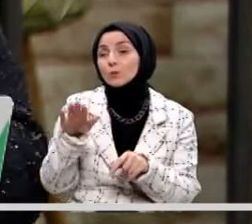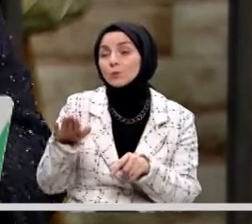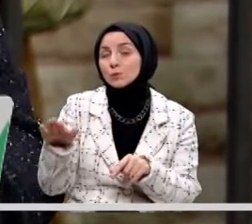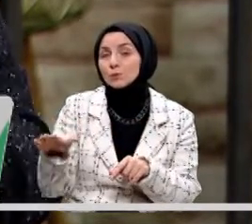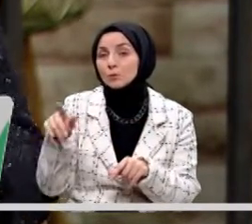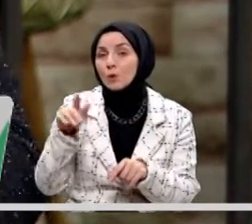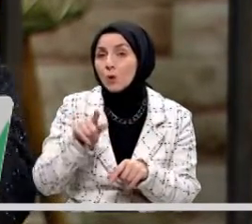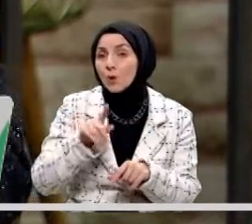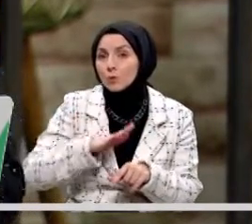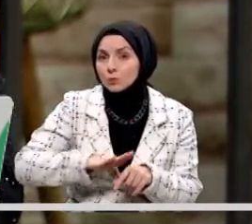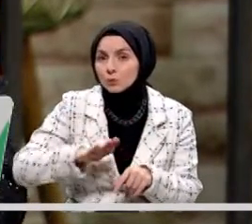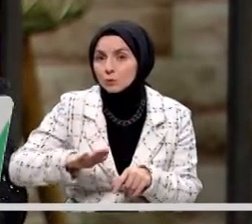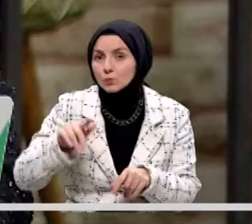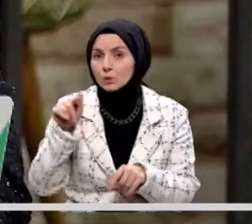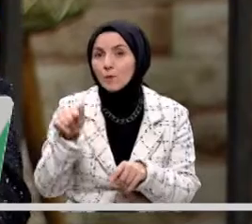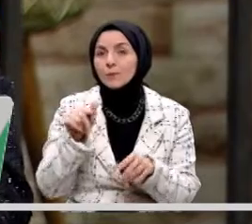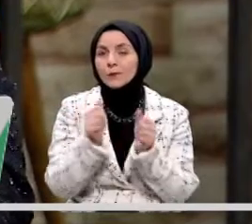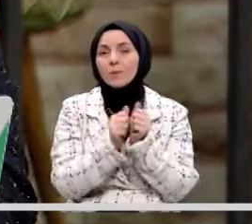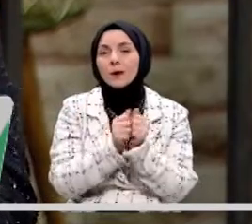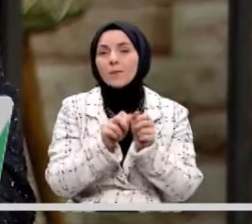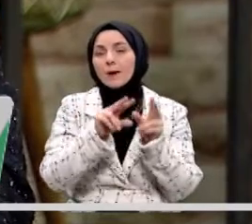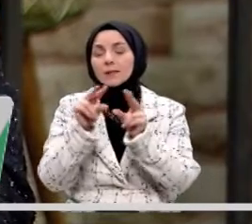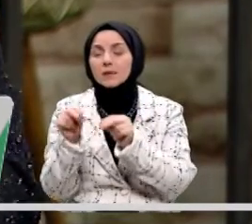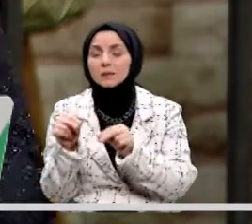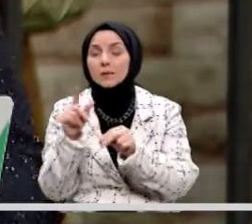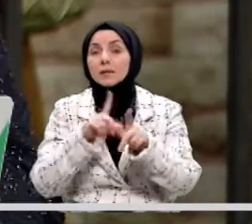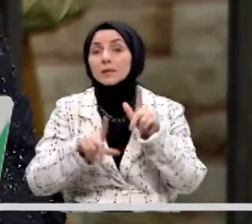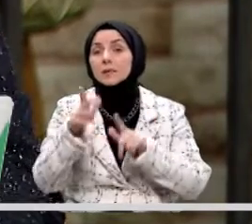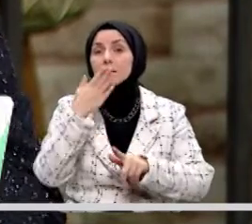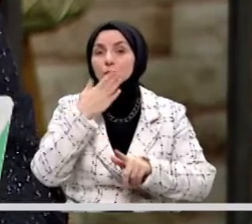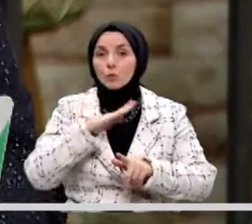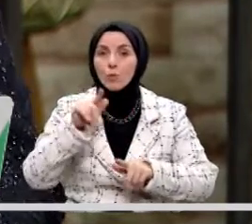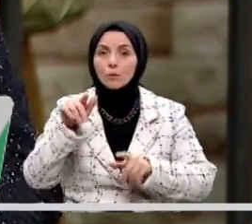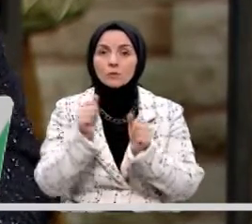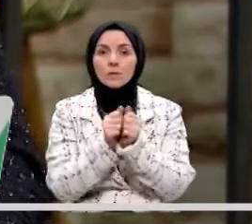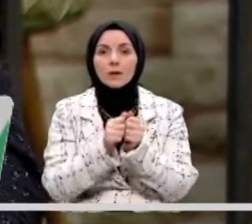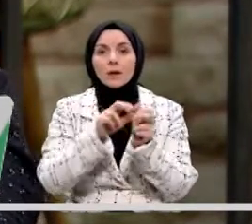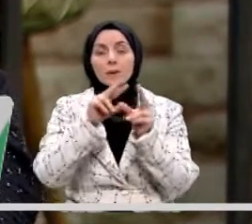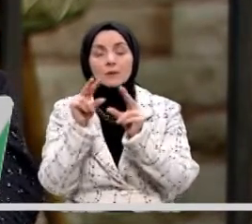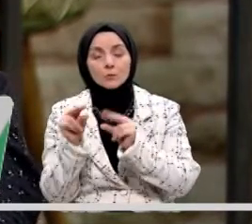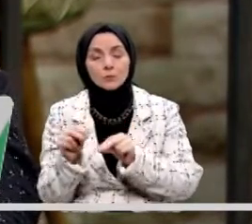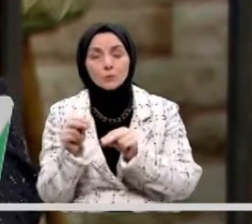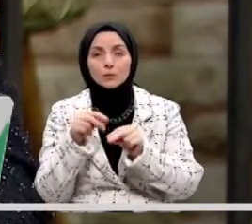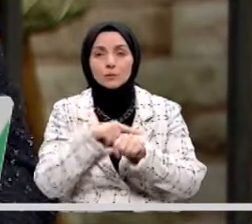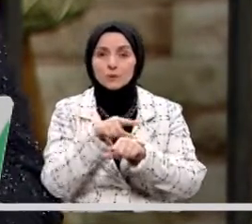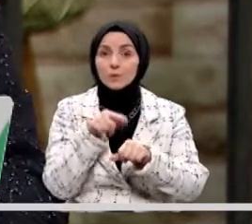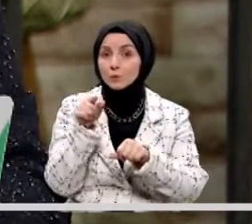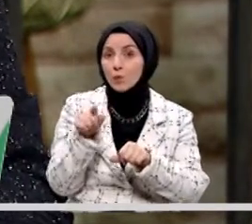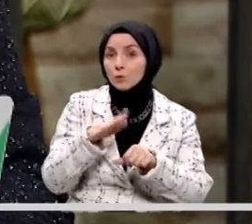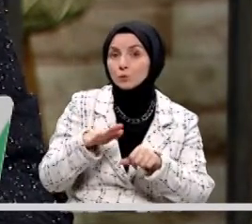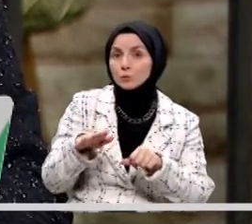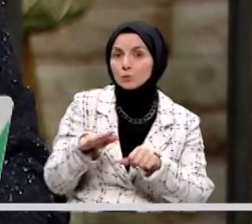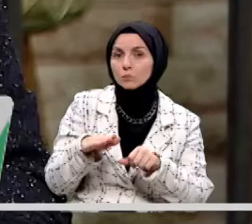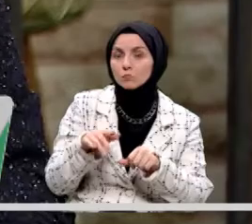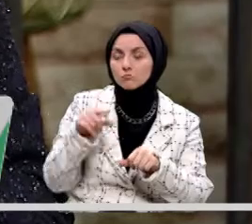yani burada onun odasında yattığımda çocuk da şu gelişiyor Ben annemle uyumalıyım tek başıma